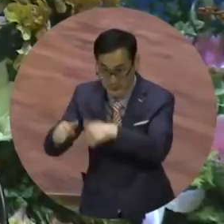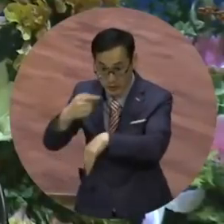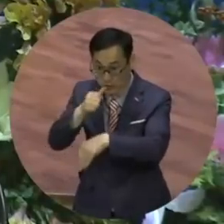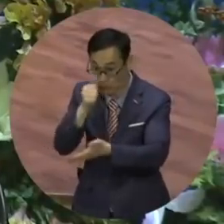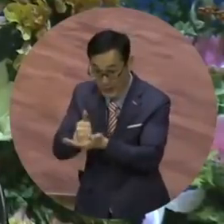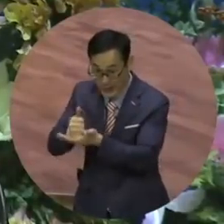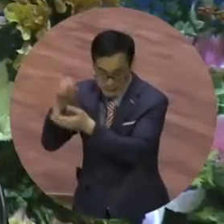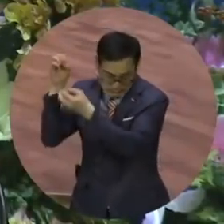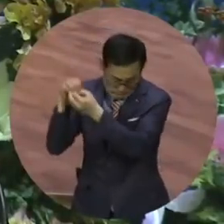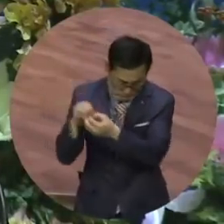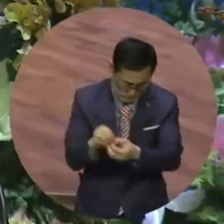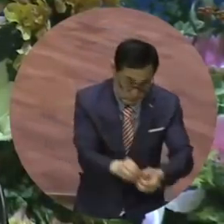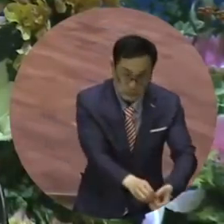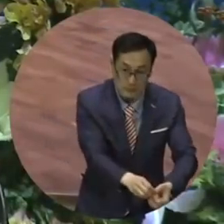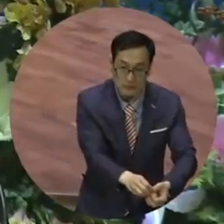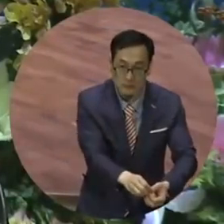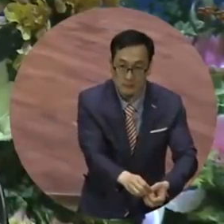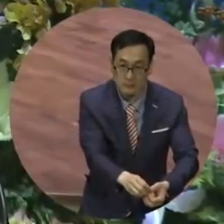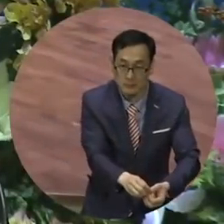죄 문제 해결을 위해서